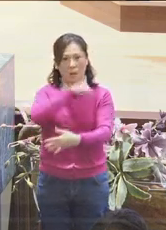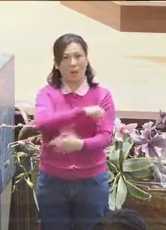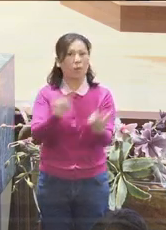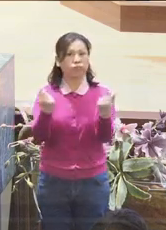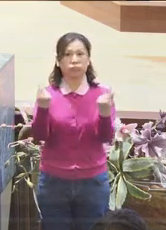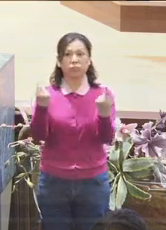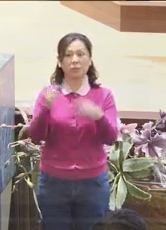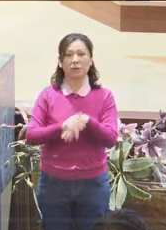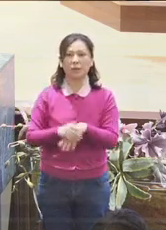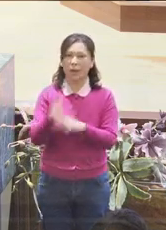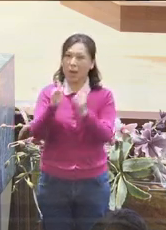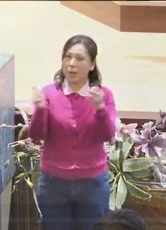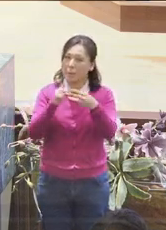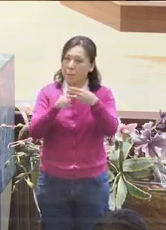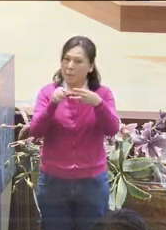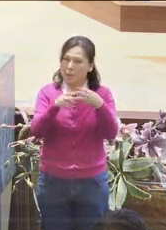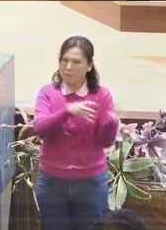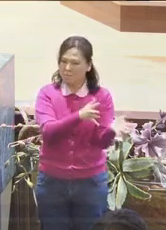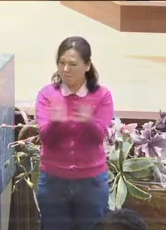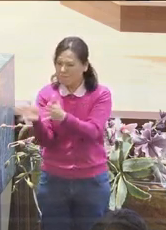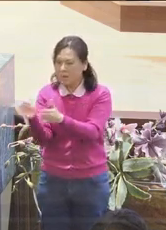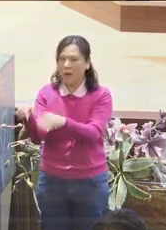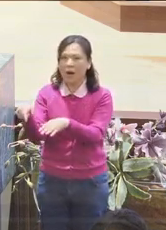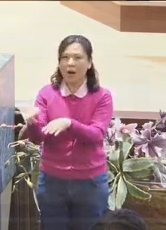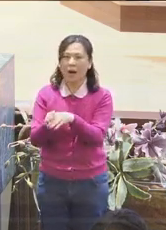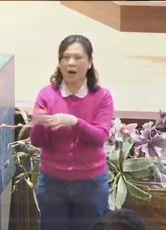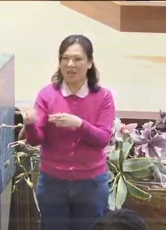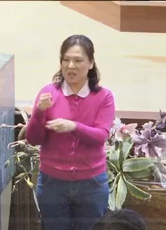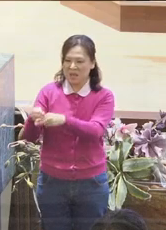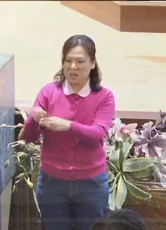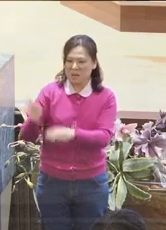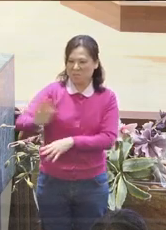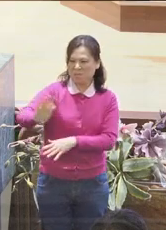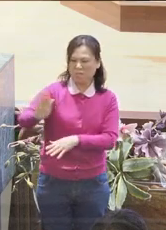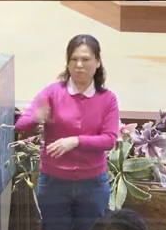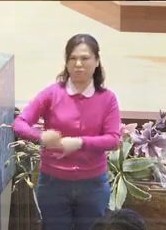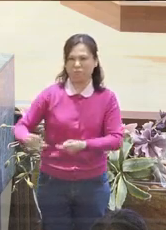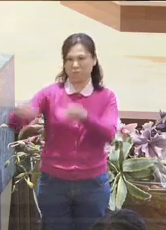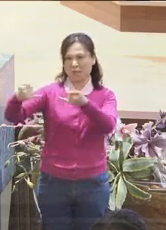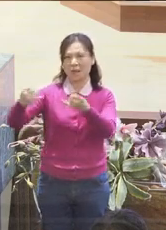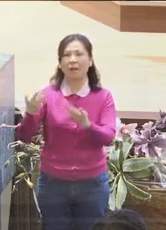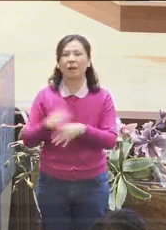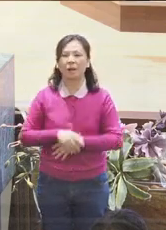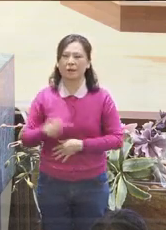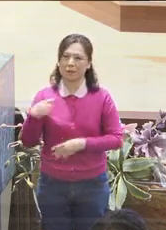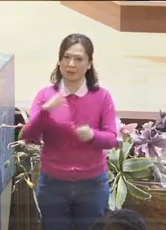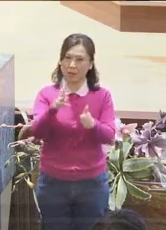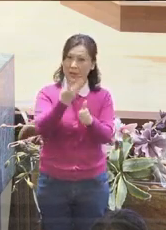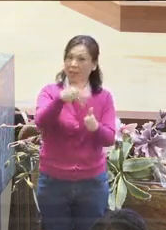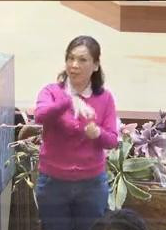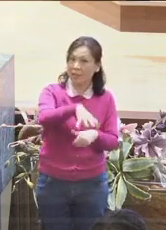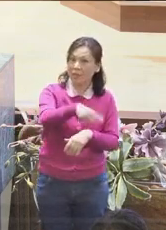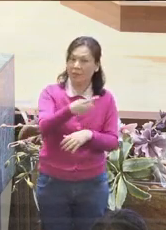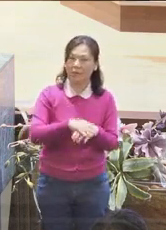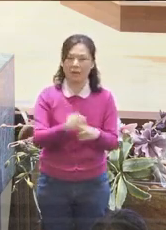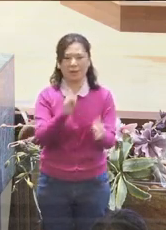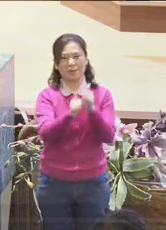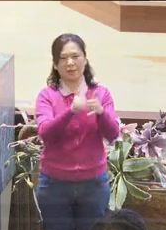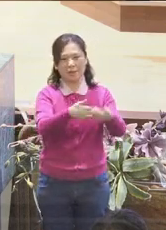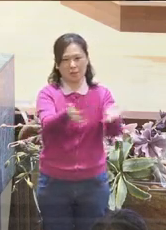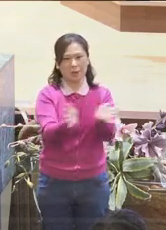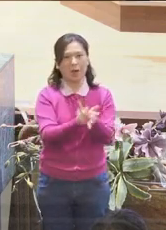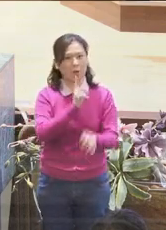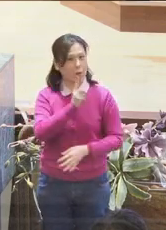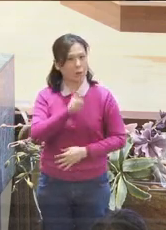把这个民主否定掉，变成它是完全两边互不相信的情况，那总是在第三方，就是从社会部门进来